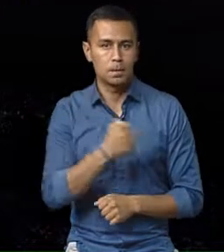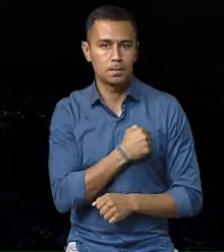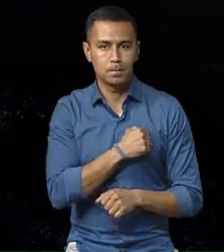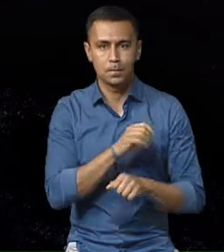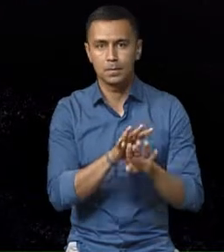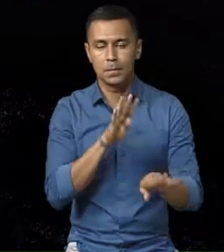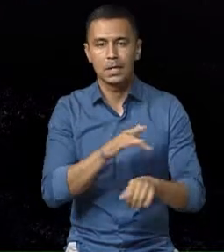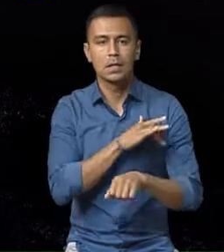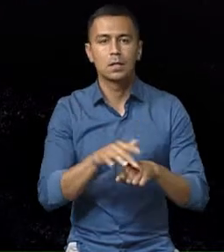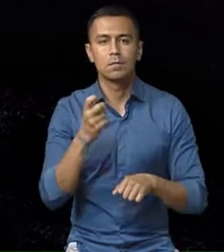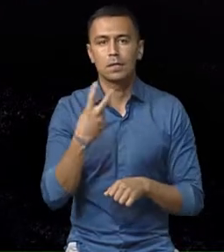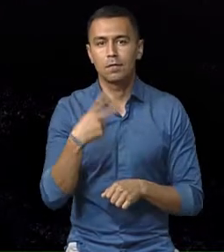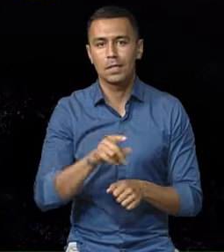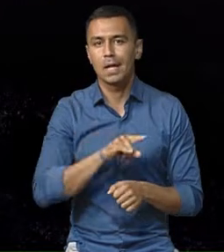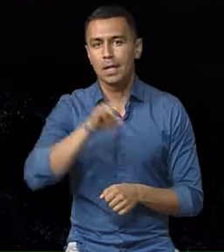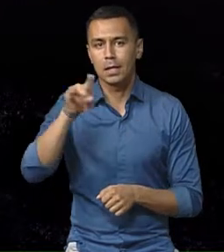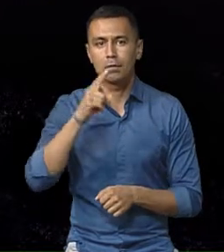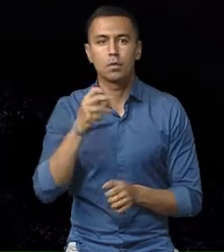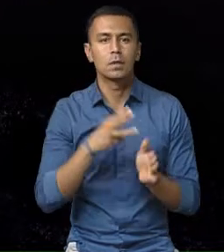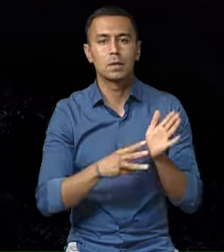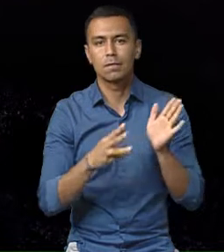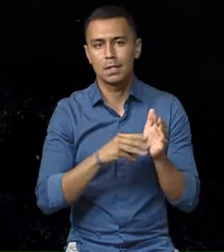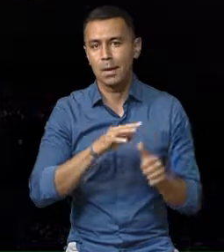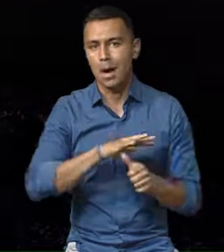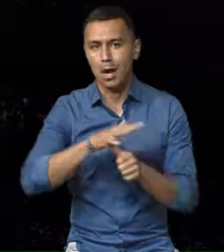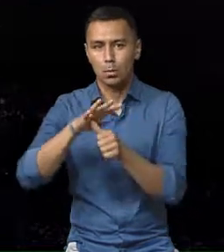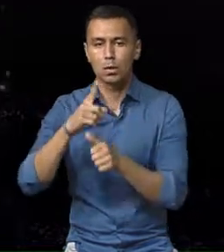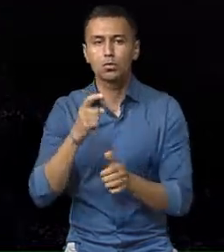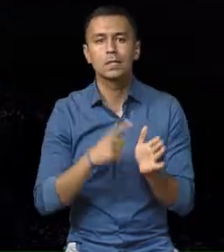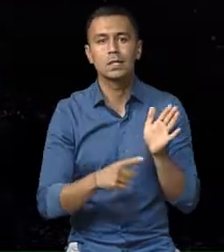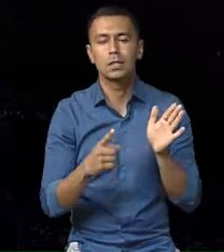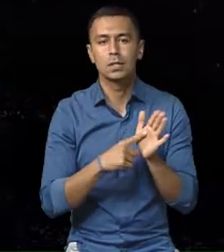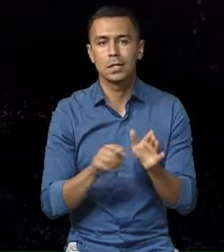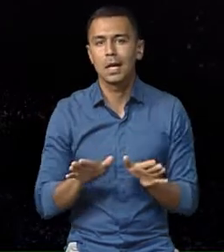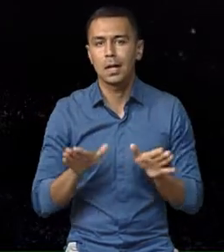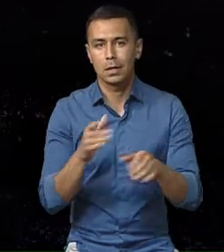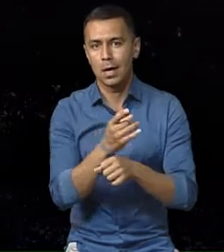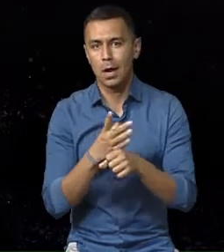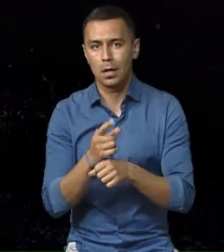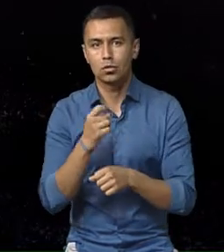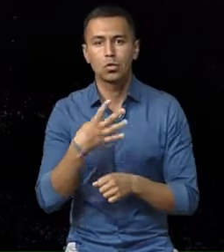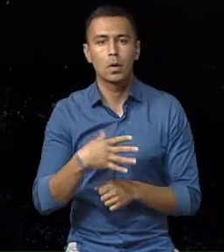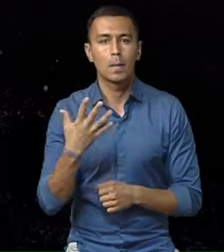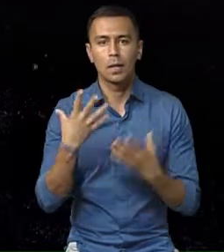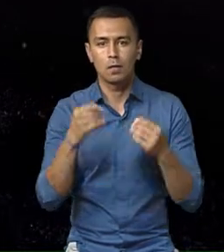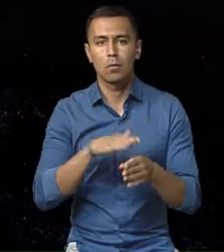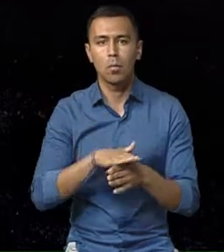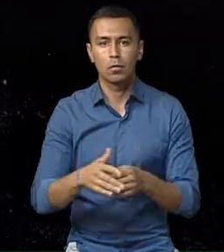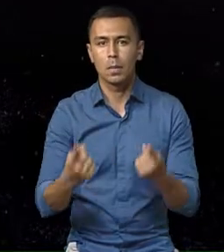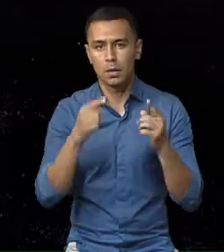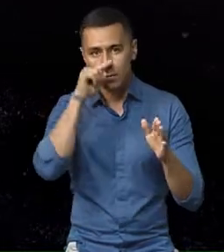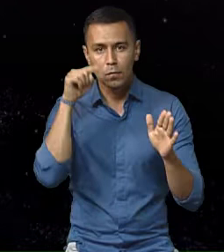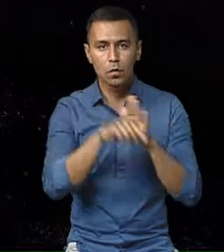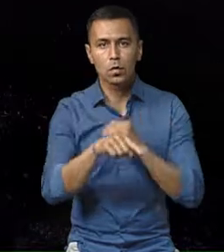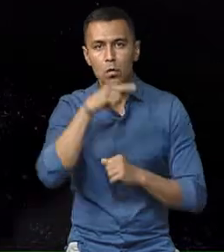військовими знищено 220 літаків, 188 гелікоптерів та 166 крилатих ракет. За 145 днів повномасштабного